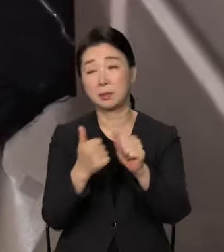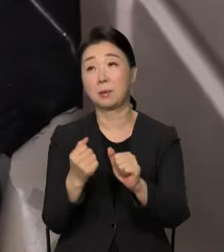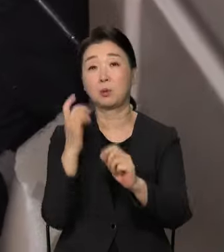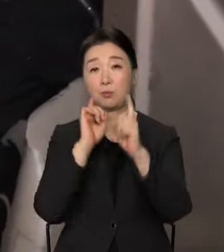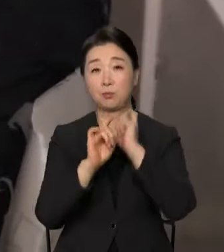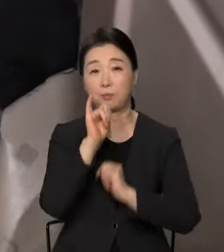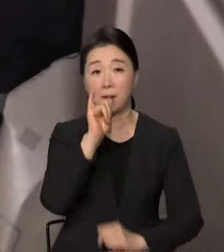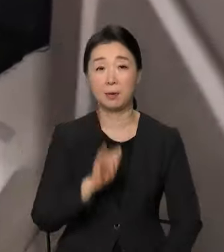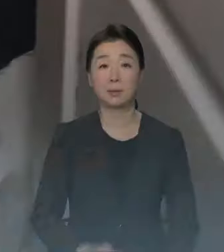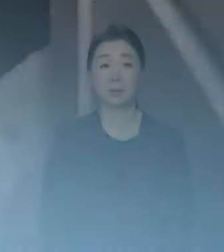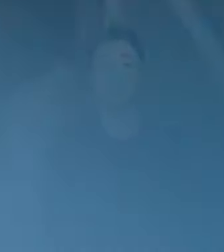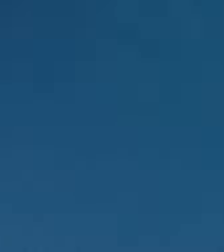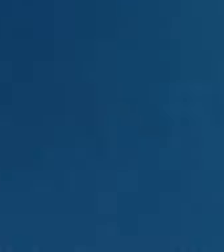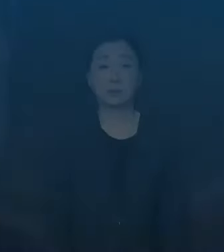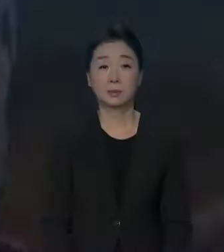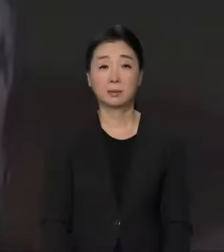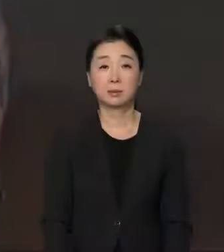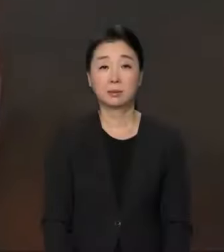부상당했다고 밝혔습니다.